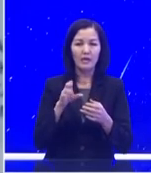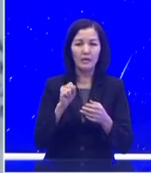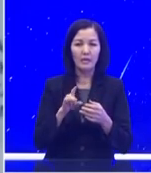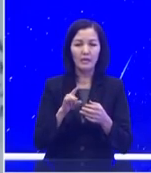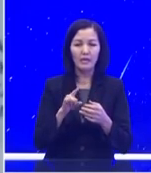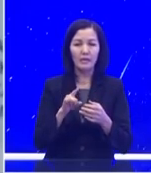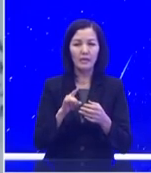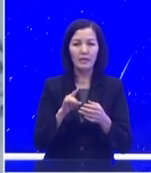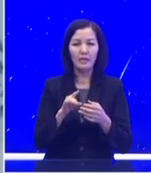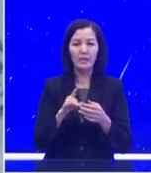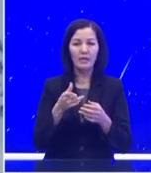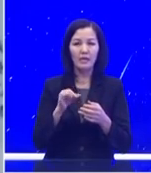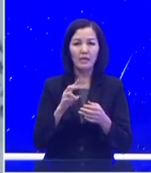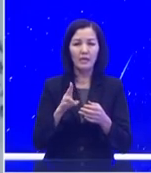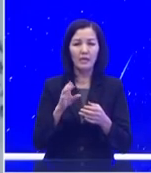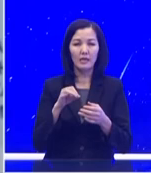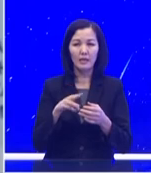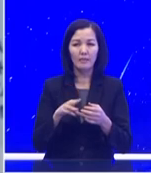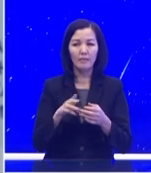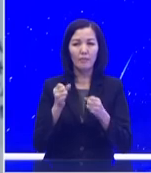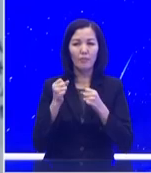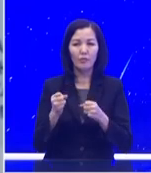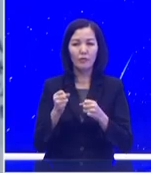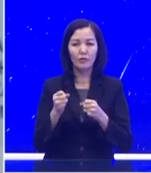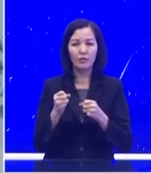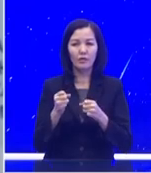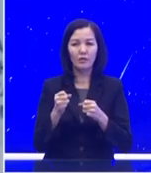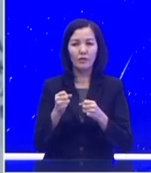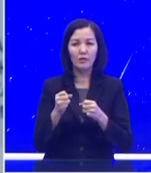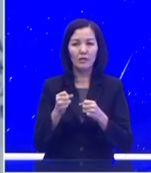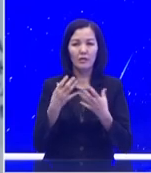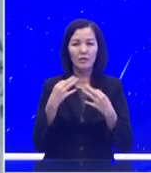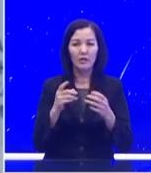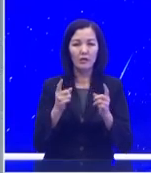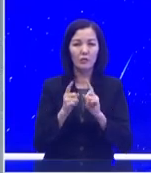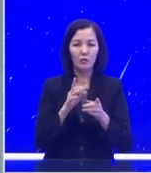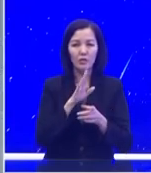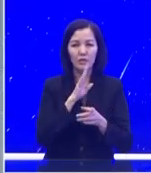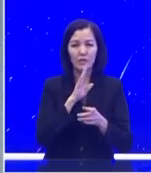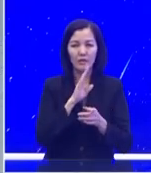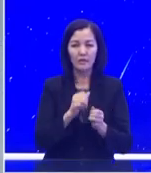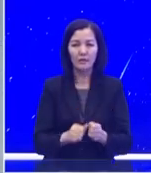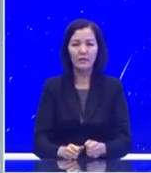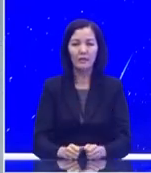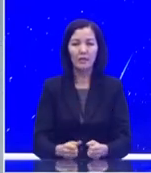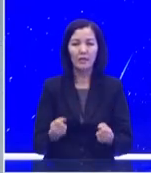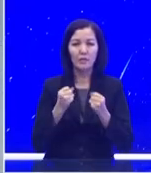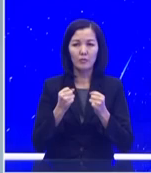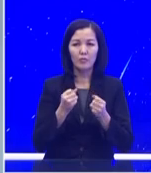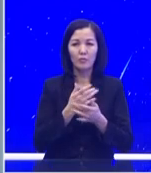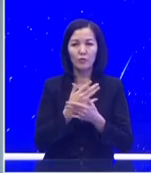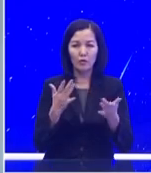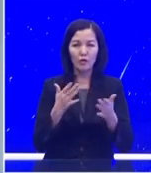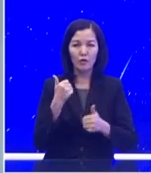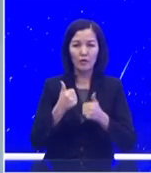спорт, грек-рим, бокс, еркін күрес қыздар. Осы спорт түрлеріне үміт артып